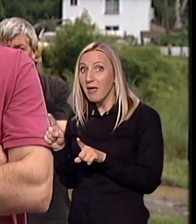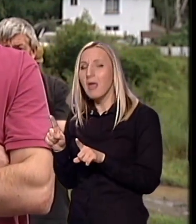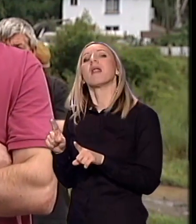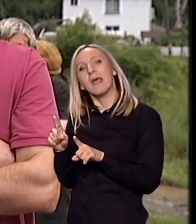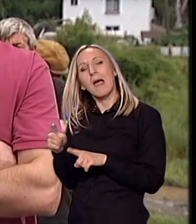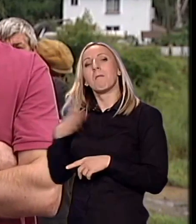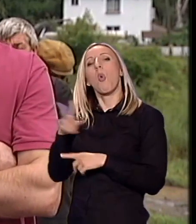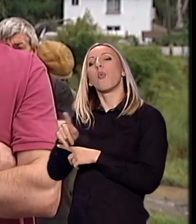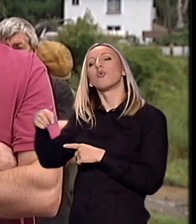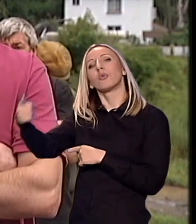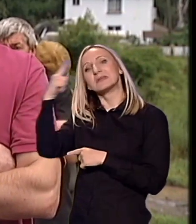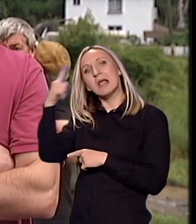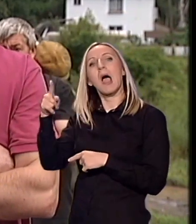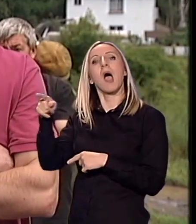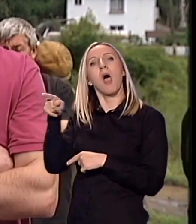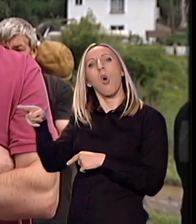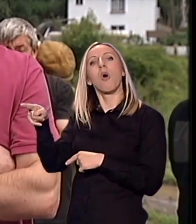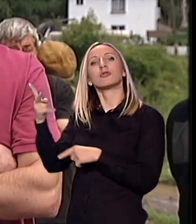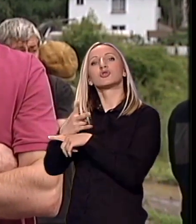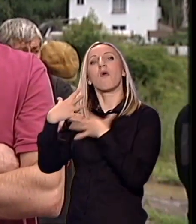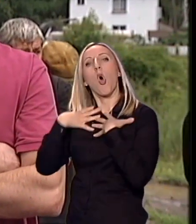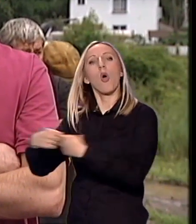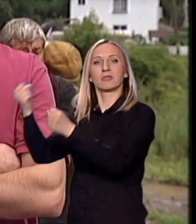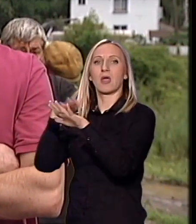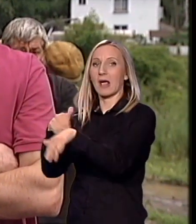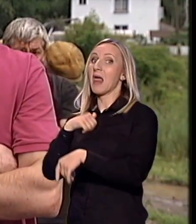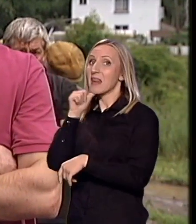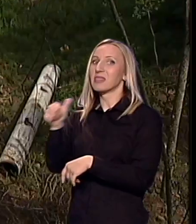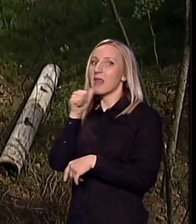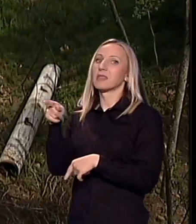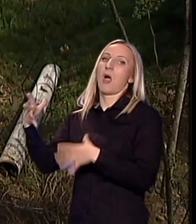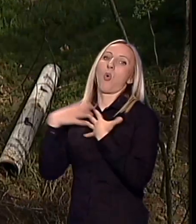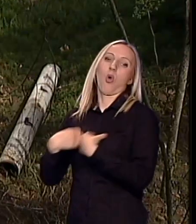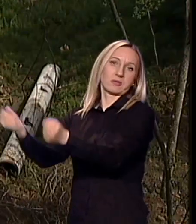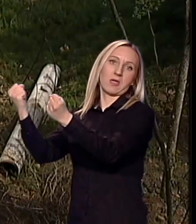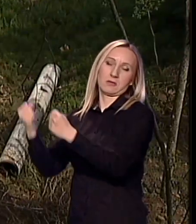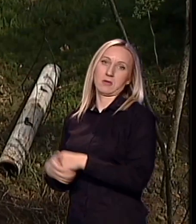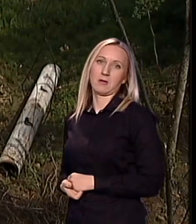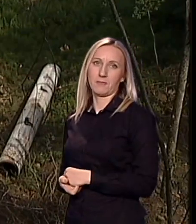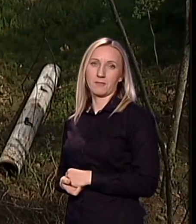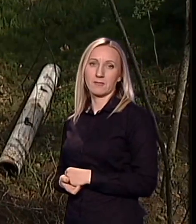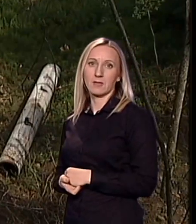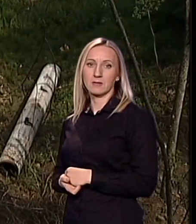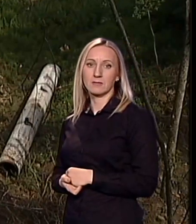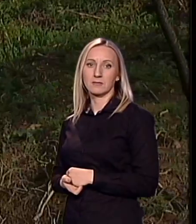neka oni jednog dana znaju da nam je reka oteta, da mi našu reku nismo dali jednostavno.